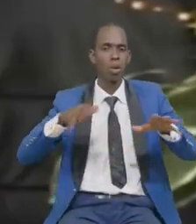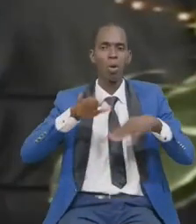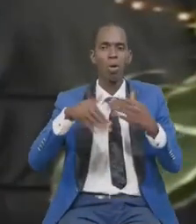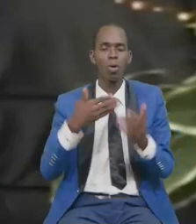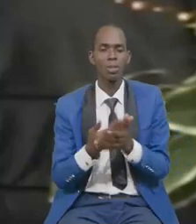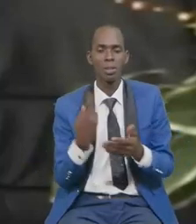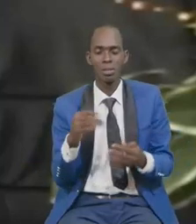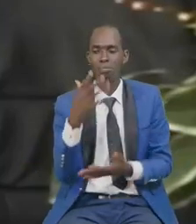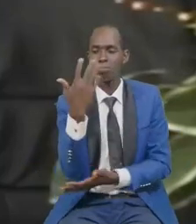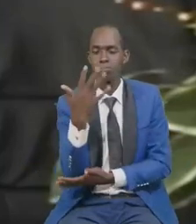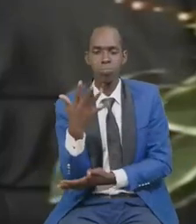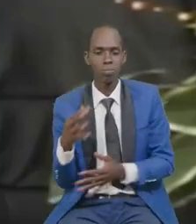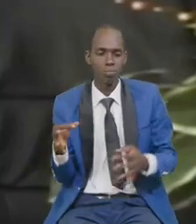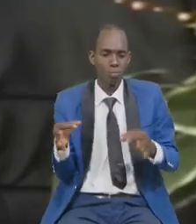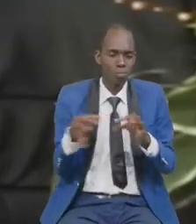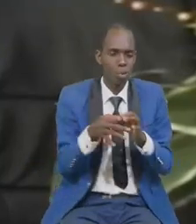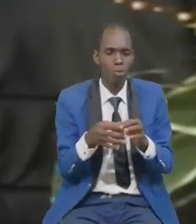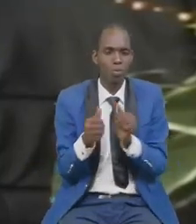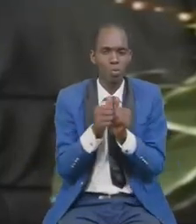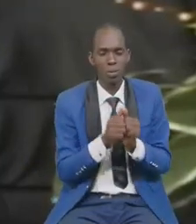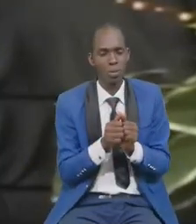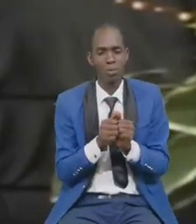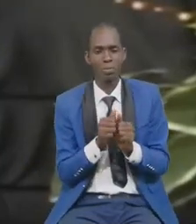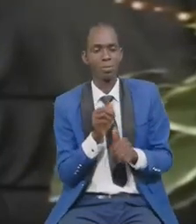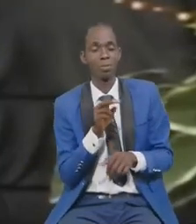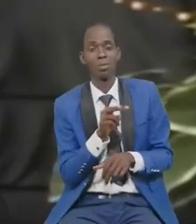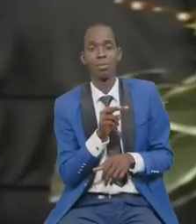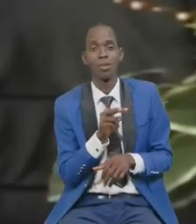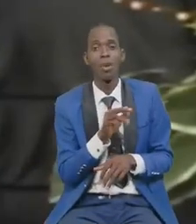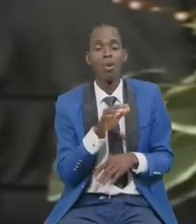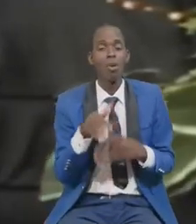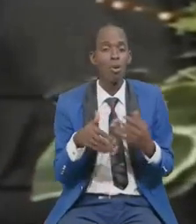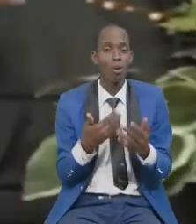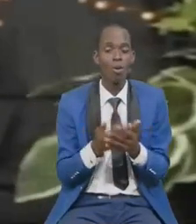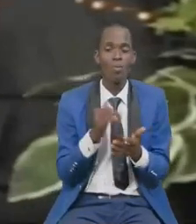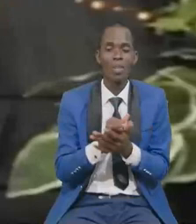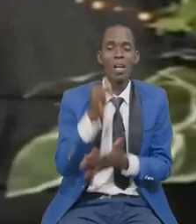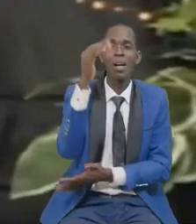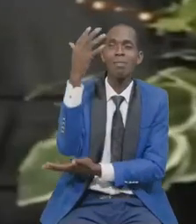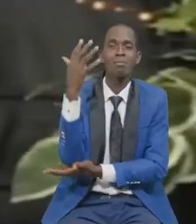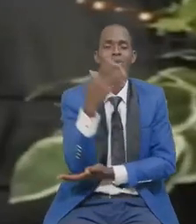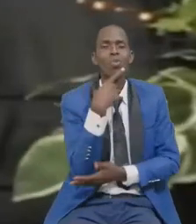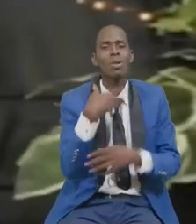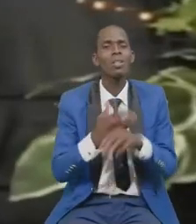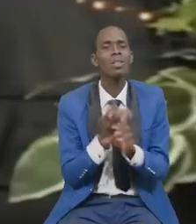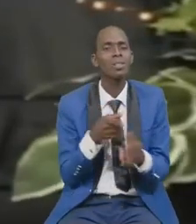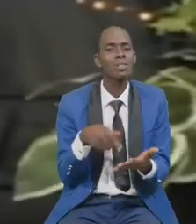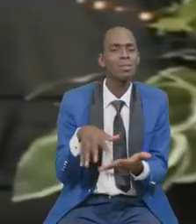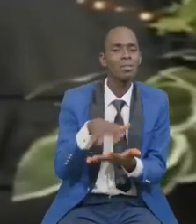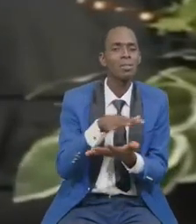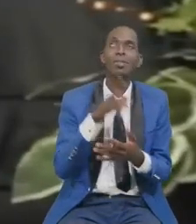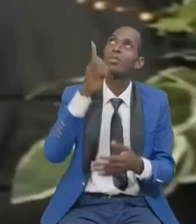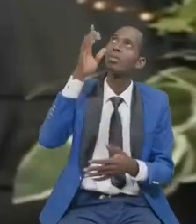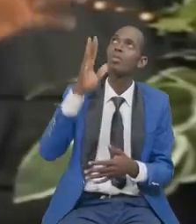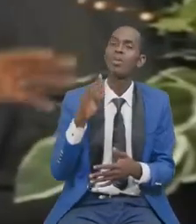les herbes qu'ils mettent ensemble, tous ces arbres, qui a créé ces arbres? Ces